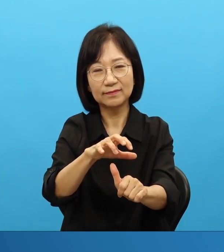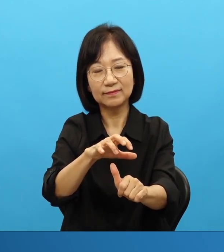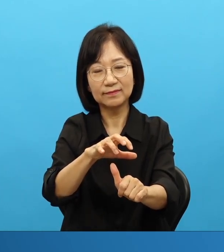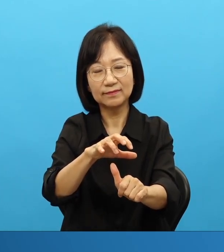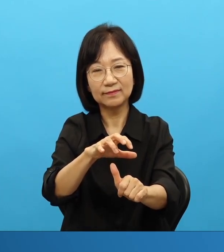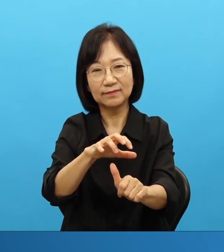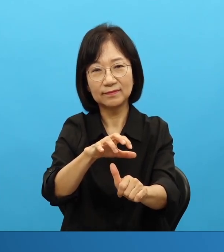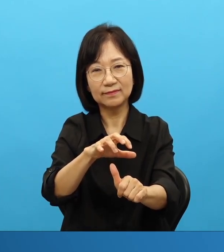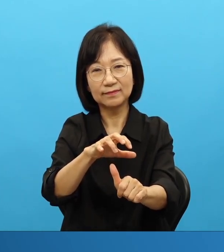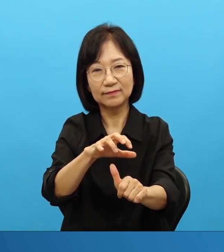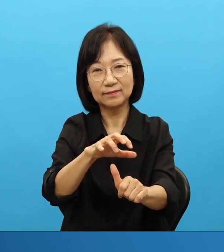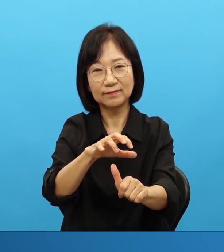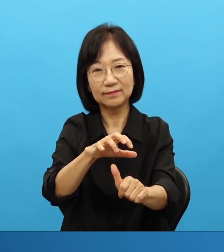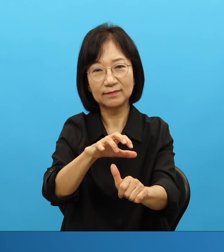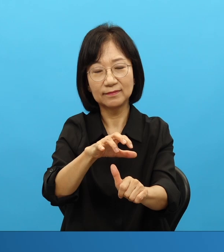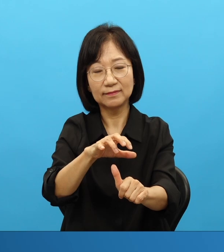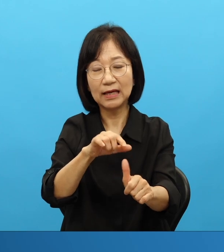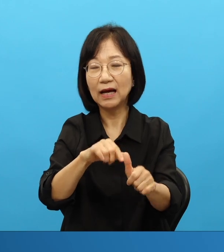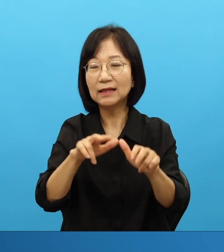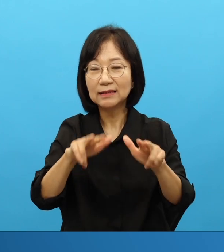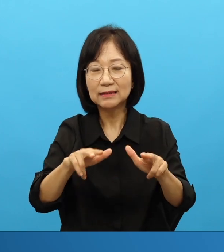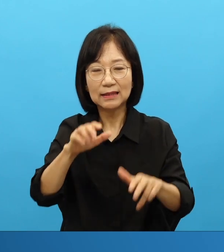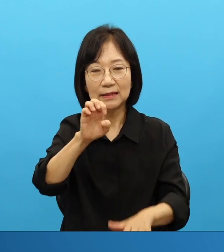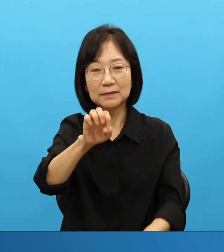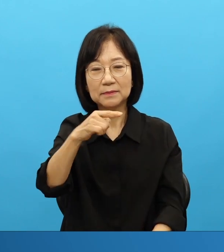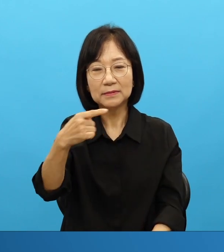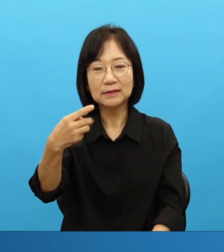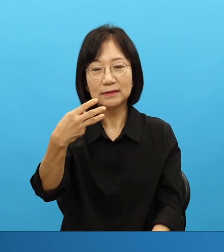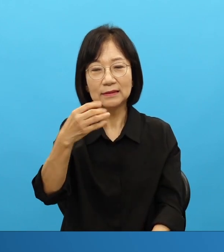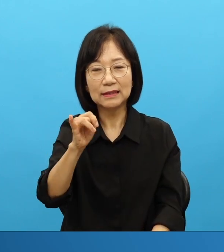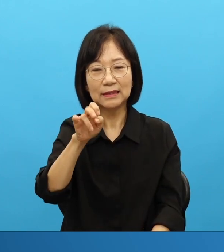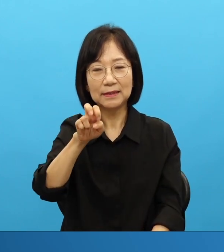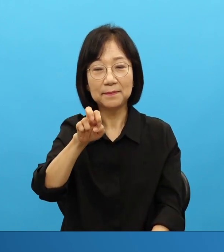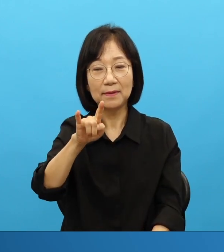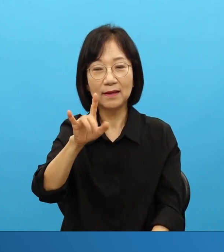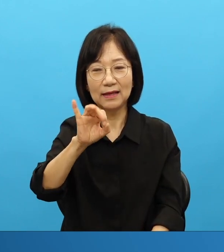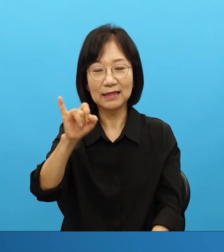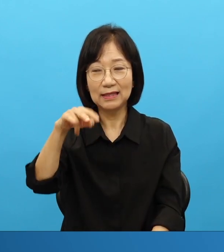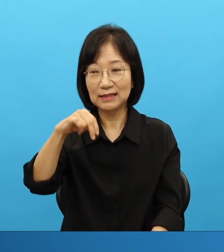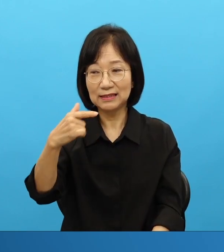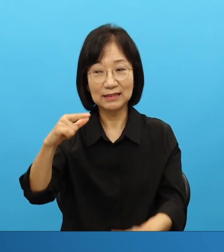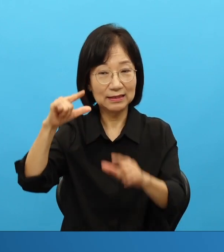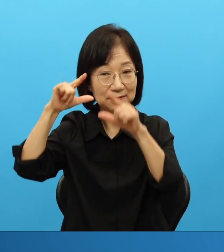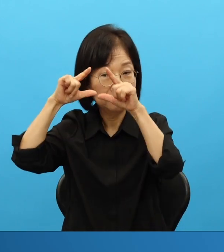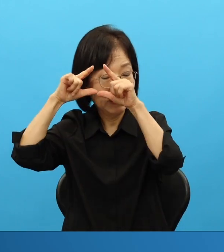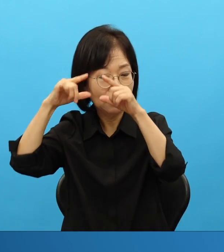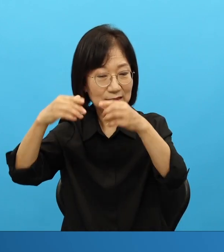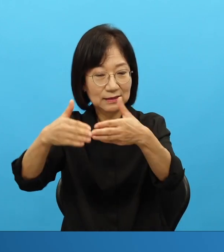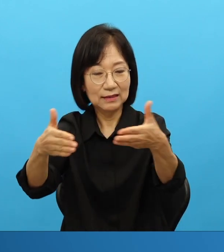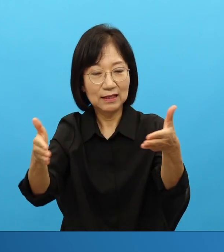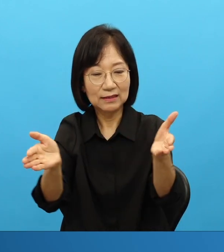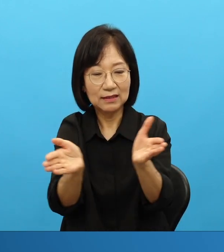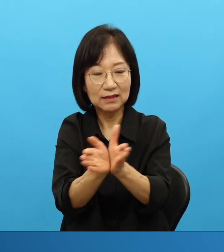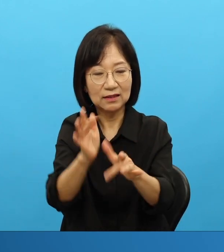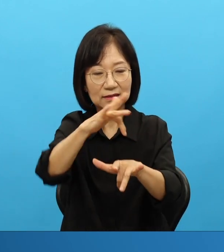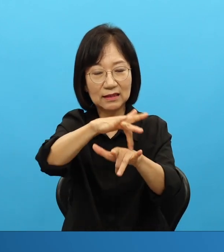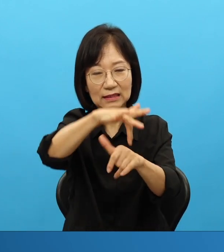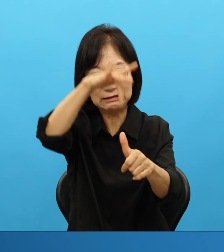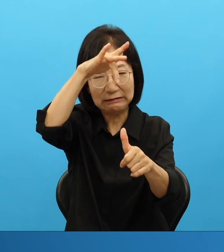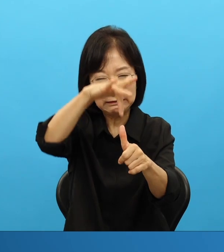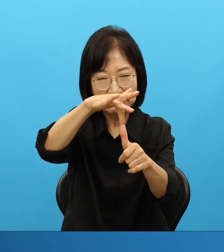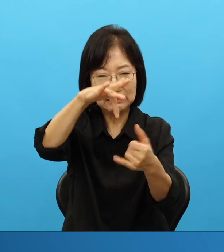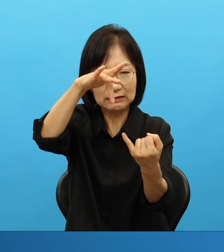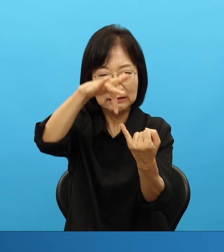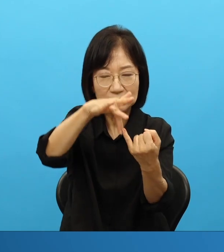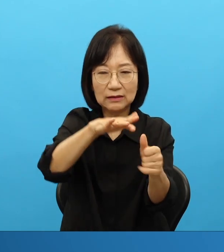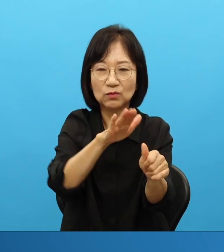지금 프리메이슨을 하고 있는 접신 운동입니다. And that's the movement where they continue to invoke the evil spirits and be filled by